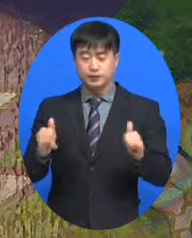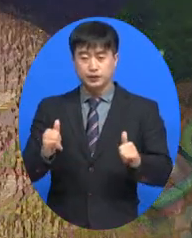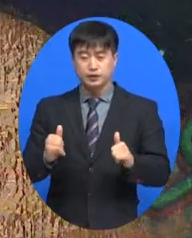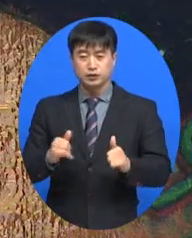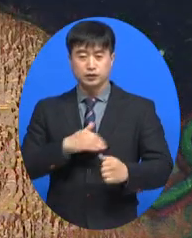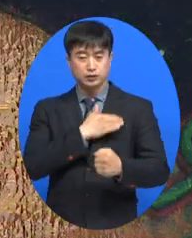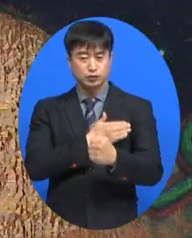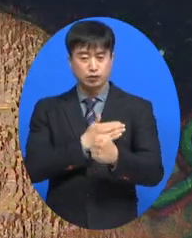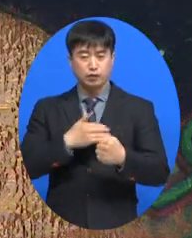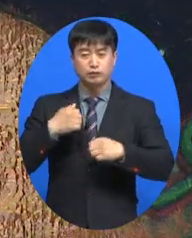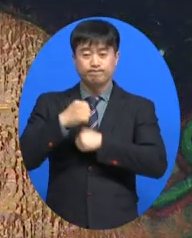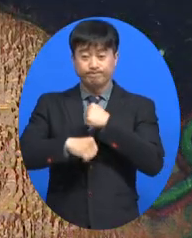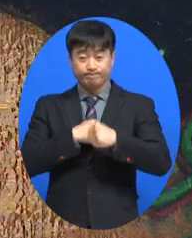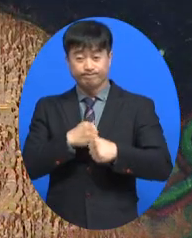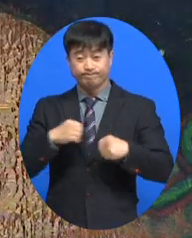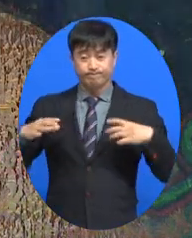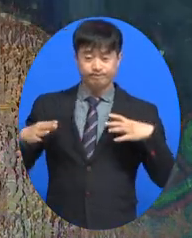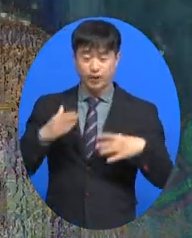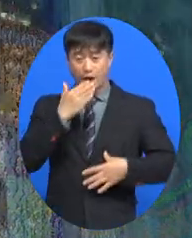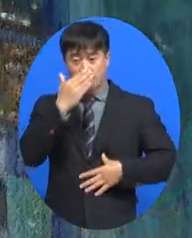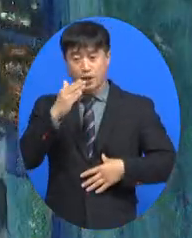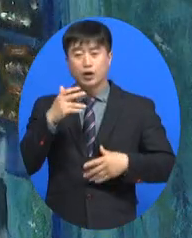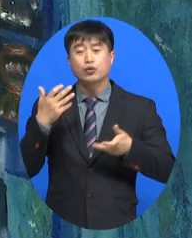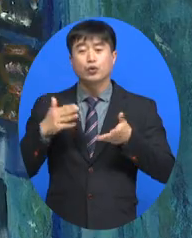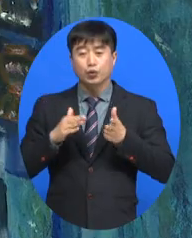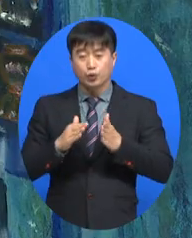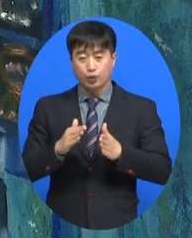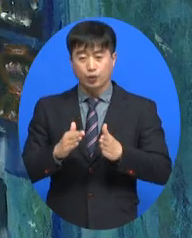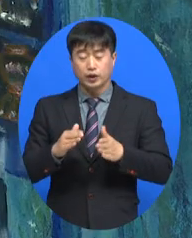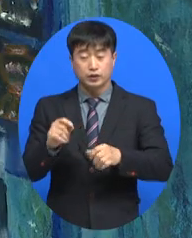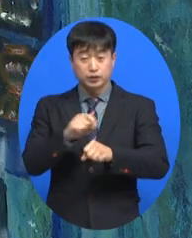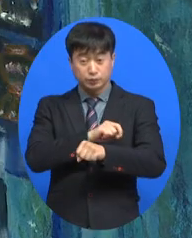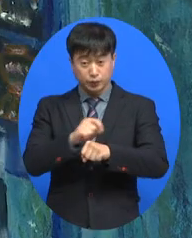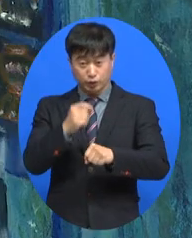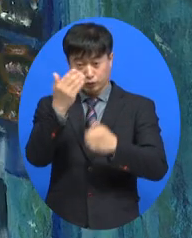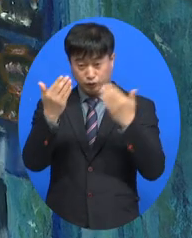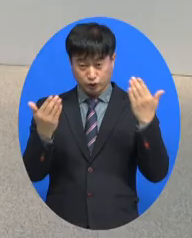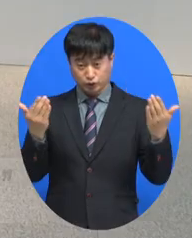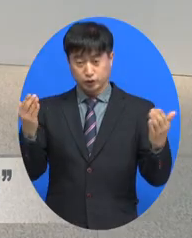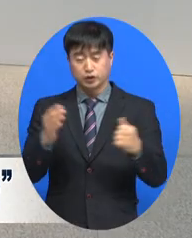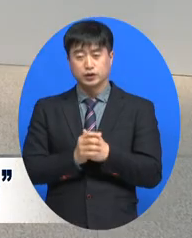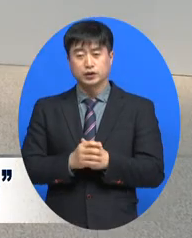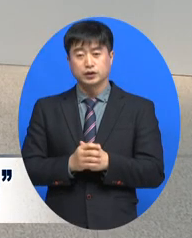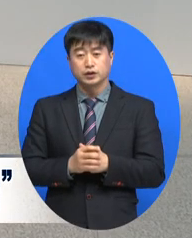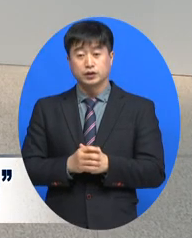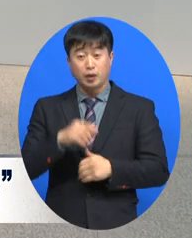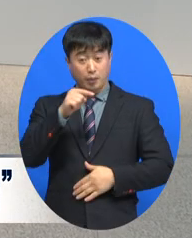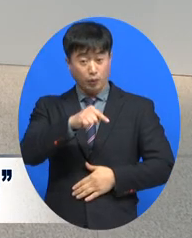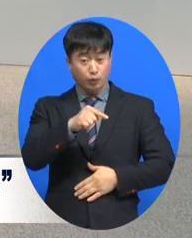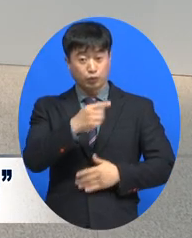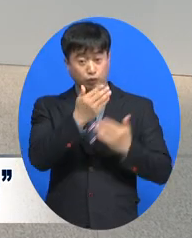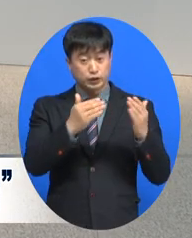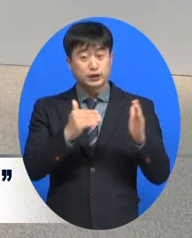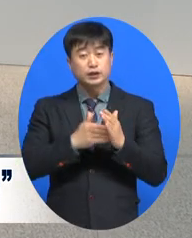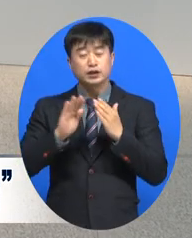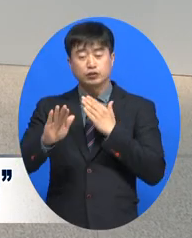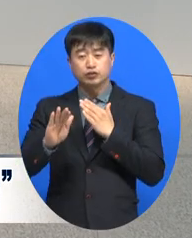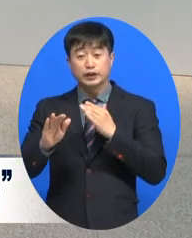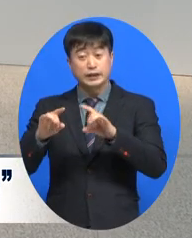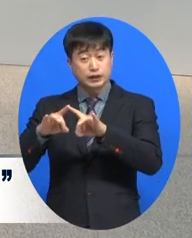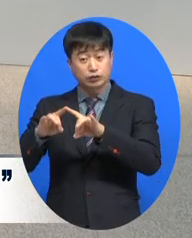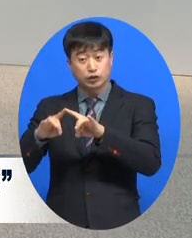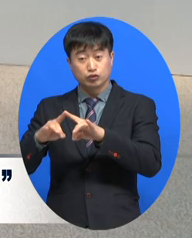사람들이 역량을 마음껏 발휘할 수 있도록 경기도가 연 특별전. 오프라인 전시를 끝내고는